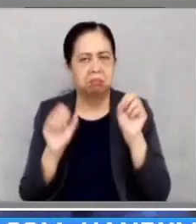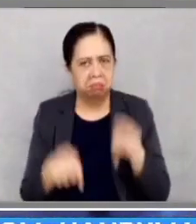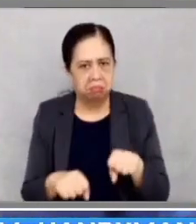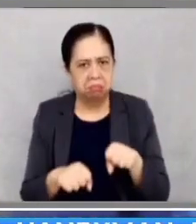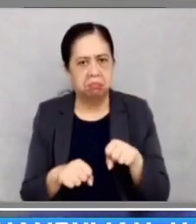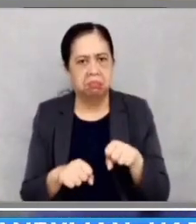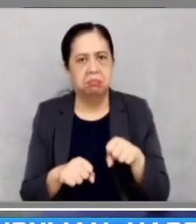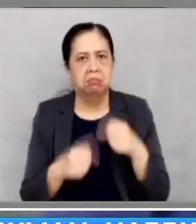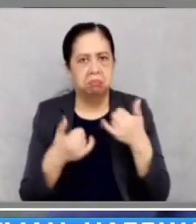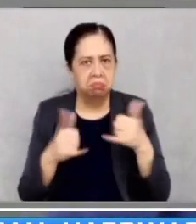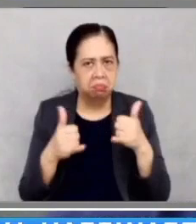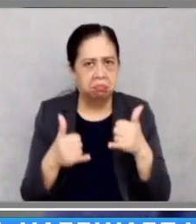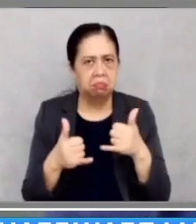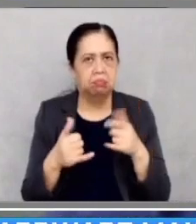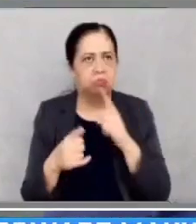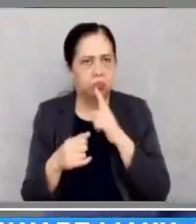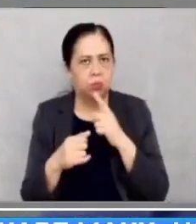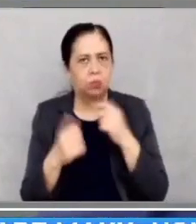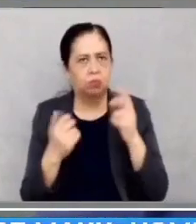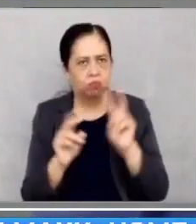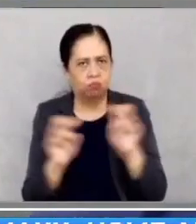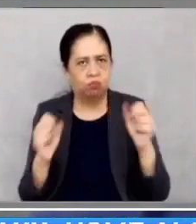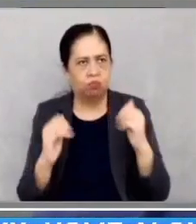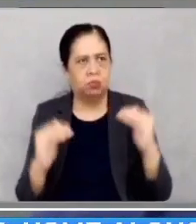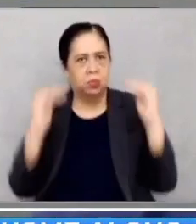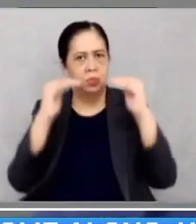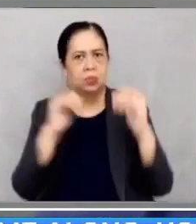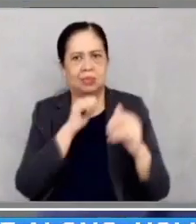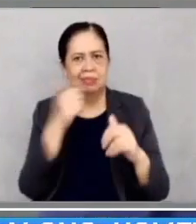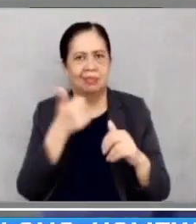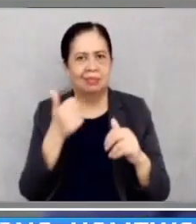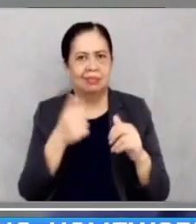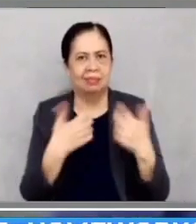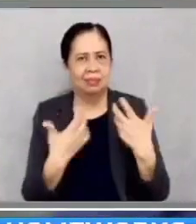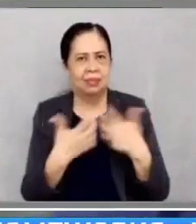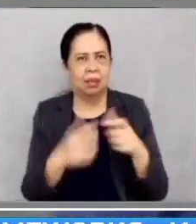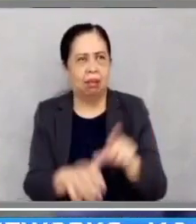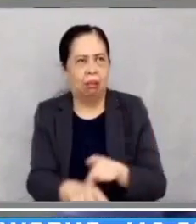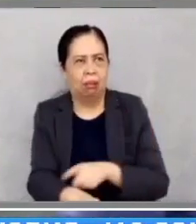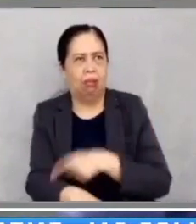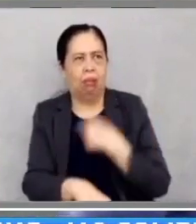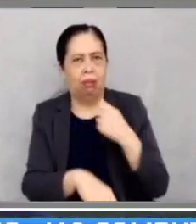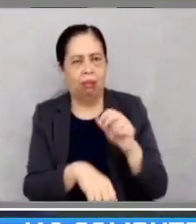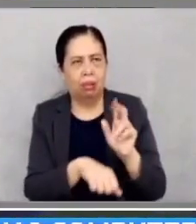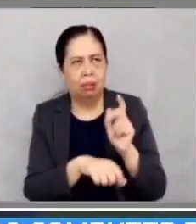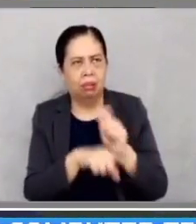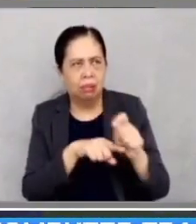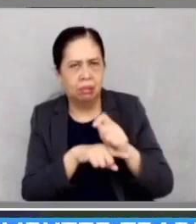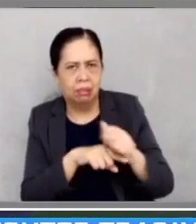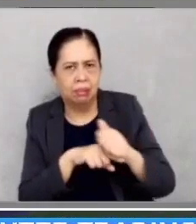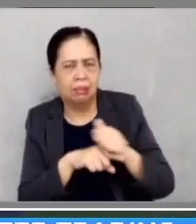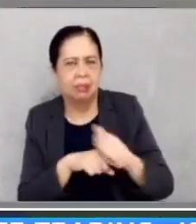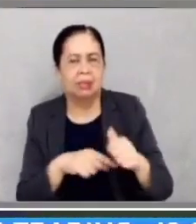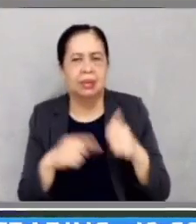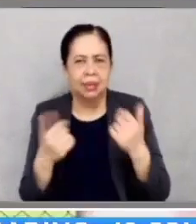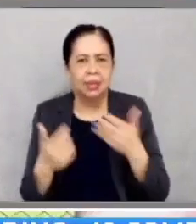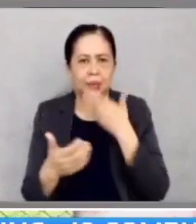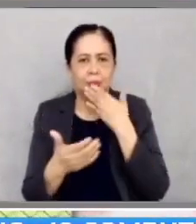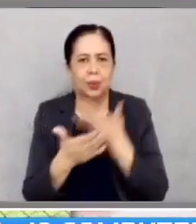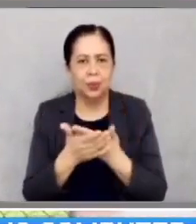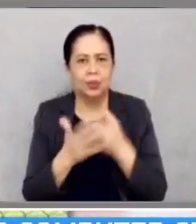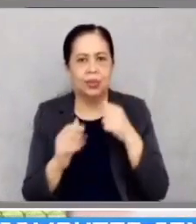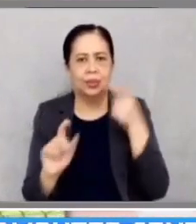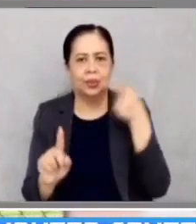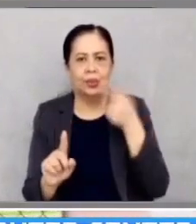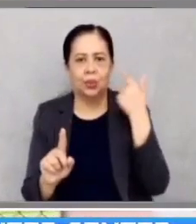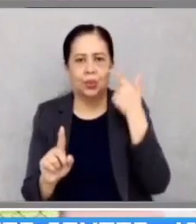malaro, as in a match. Hindi kagaya ng ibang sports na it will take years pa or months bago mo malaro. Yun yung pinaka-main goal namin nila. Maging